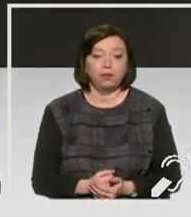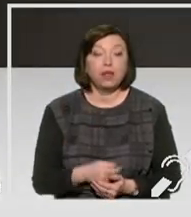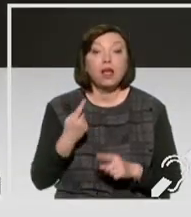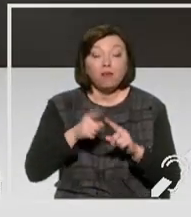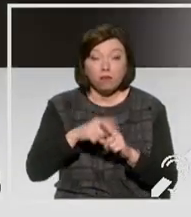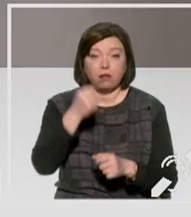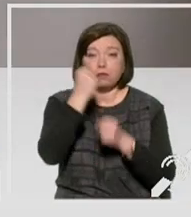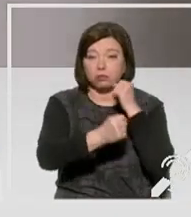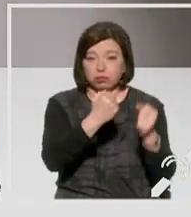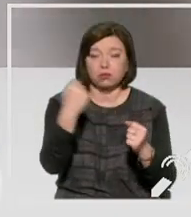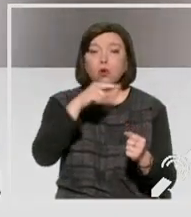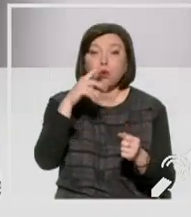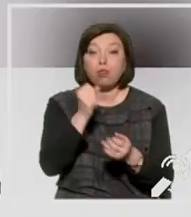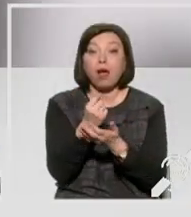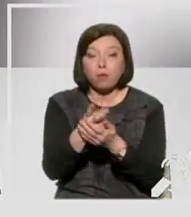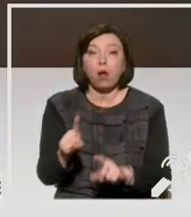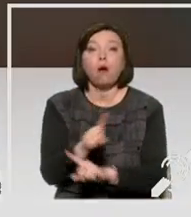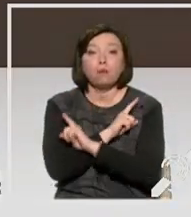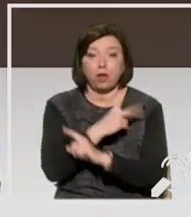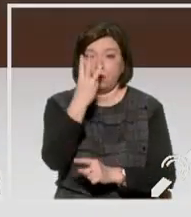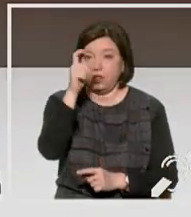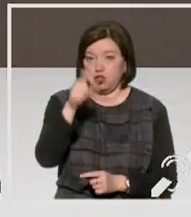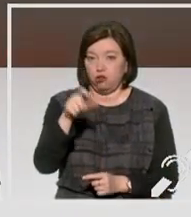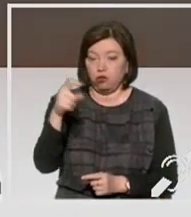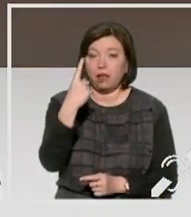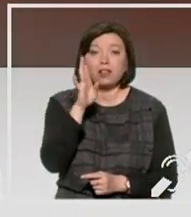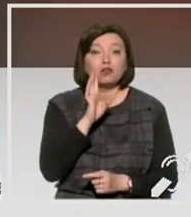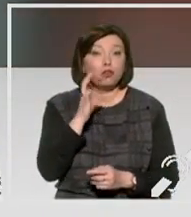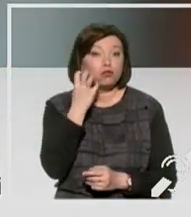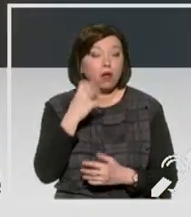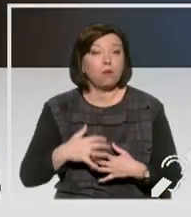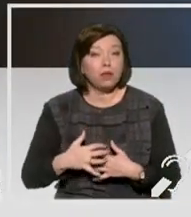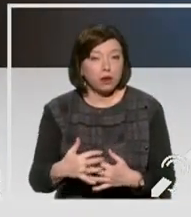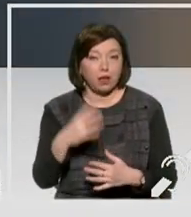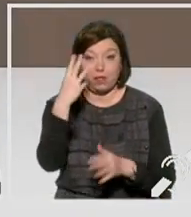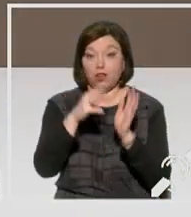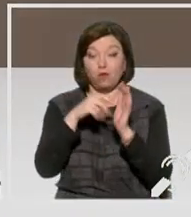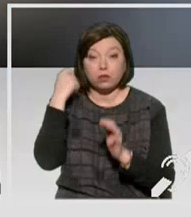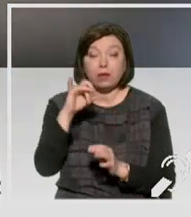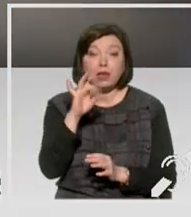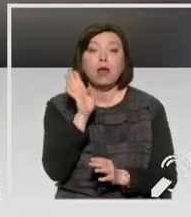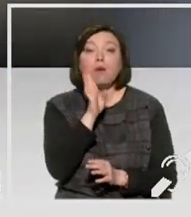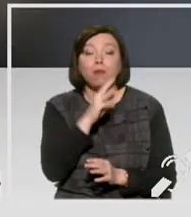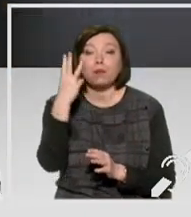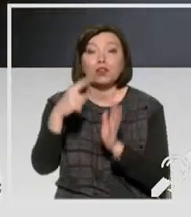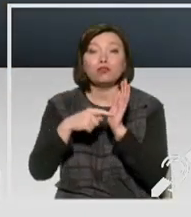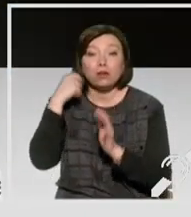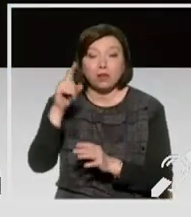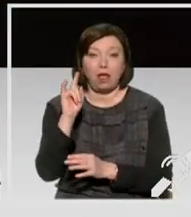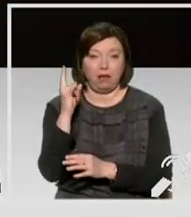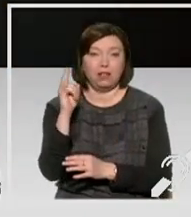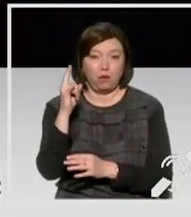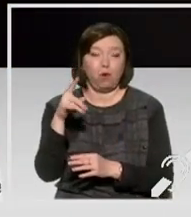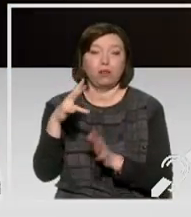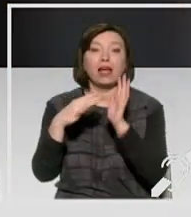În atacul lansat de ruși asupra spitalului au murit cel puțin 3 oameni, o femeie însărcinată de 38 de ani și o mamă de 36 de ani cu fiul ei